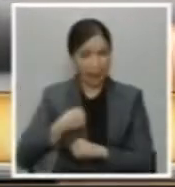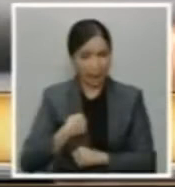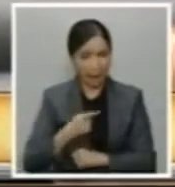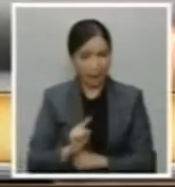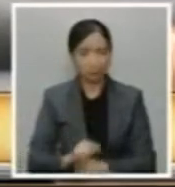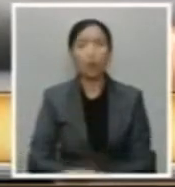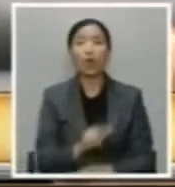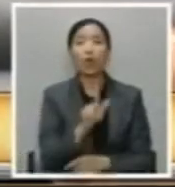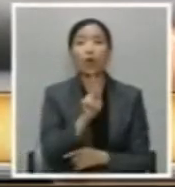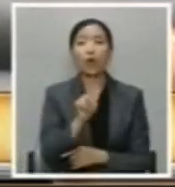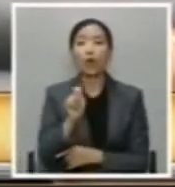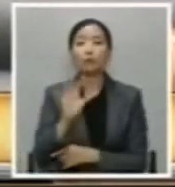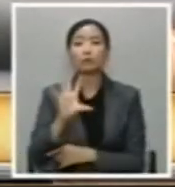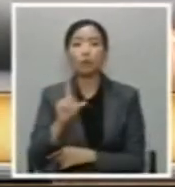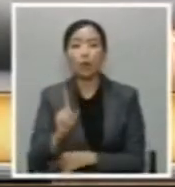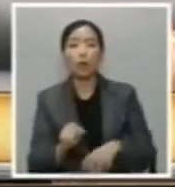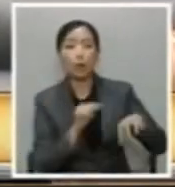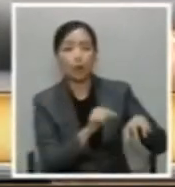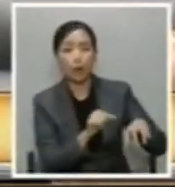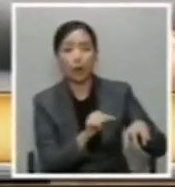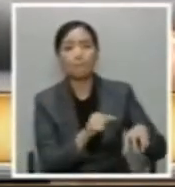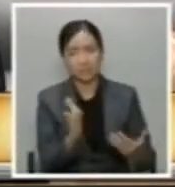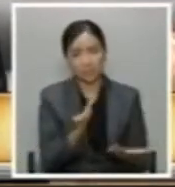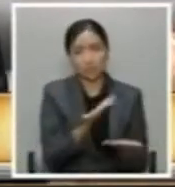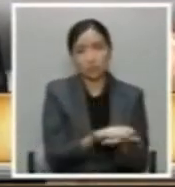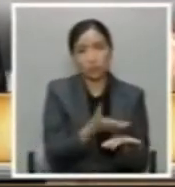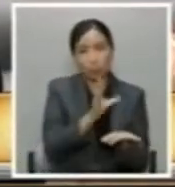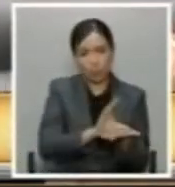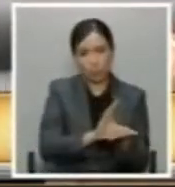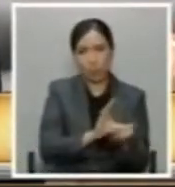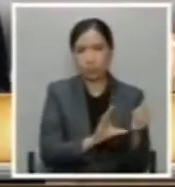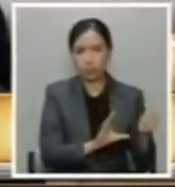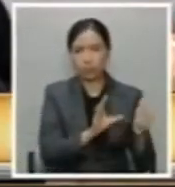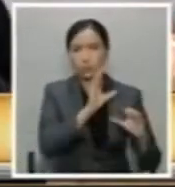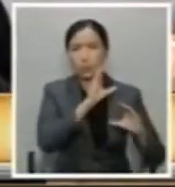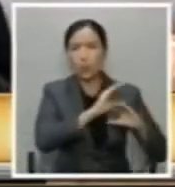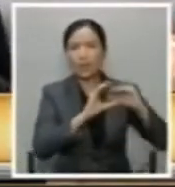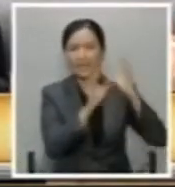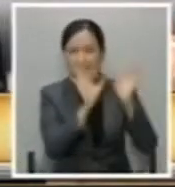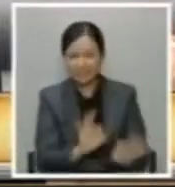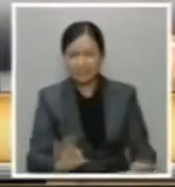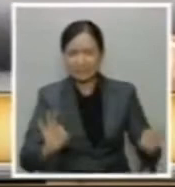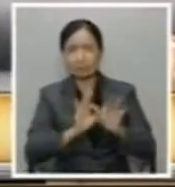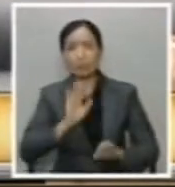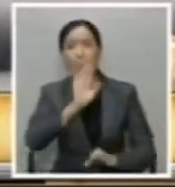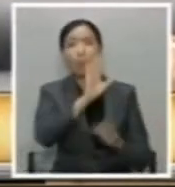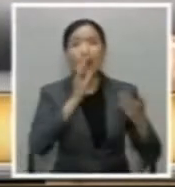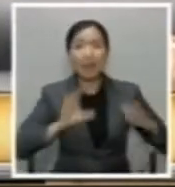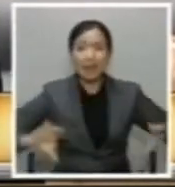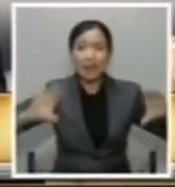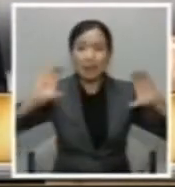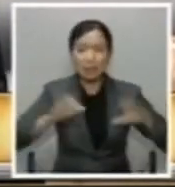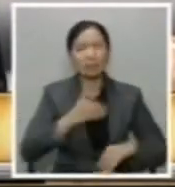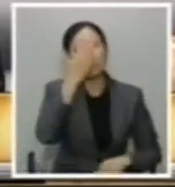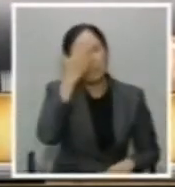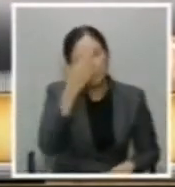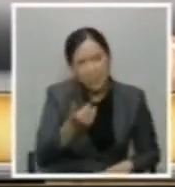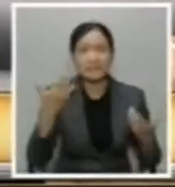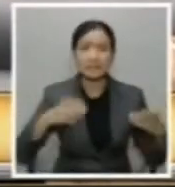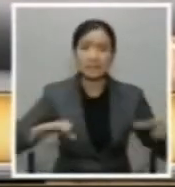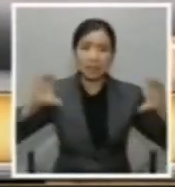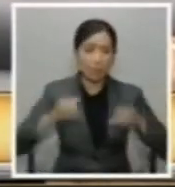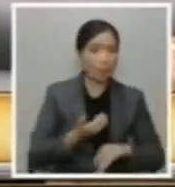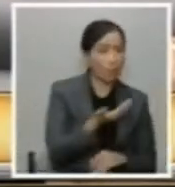ในเมื่อกอช.เนี่ยเป็นโครงการและเป็นนโยบายสำคัญของรัฐบาลทำไมรัฐบาลถึงไม่ขอความร่วมมือจ